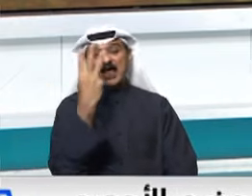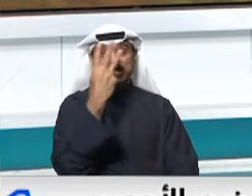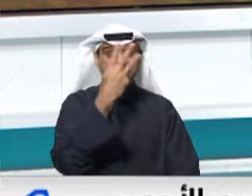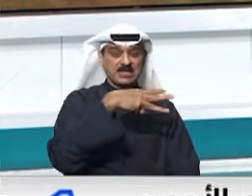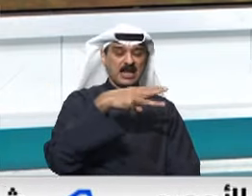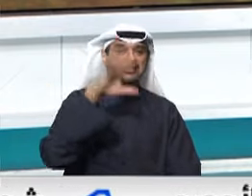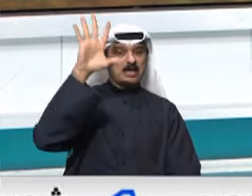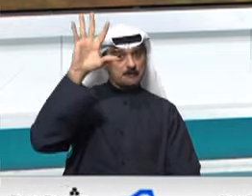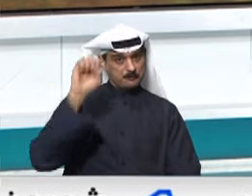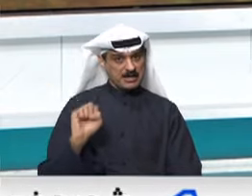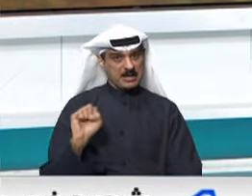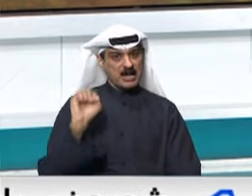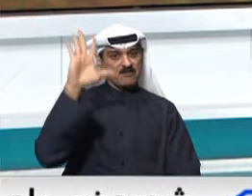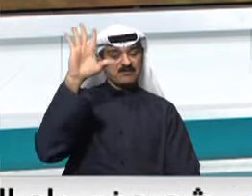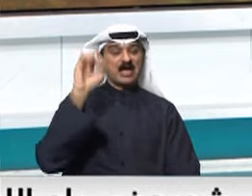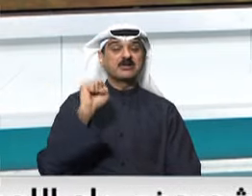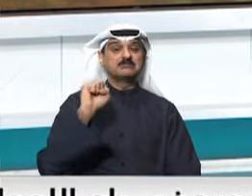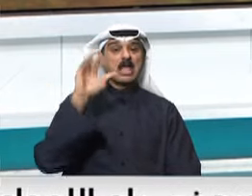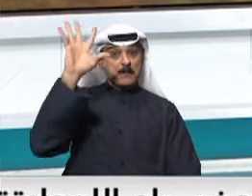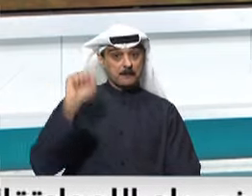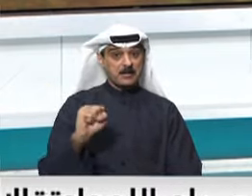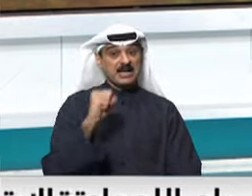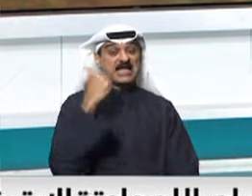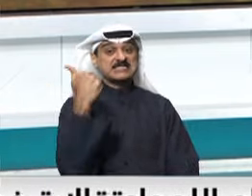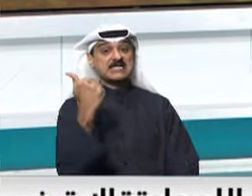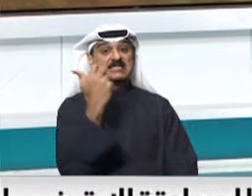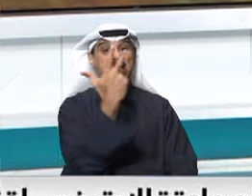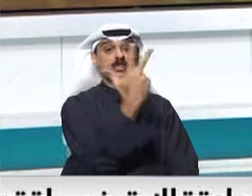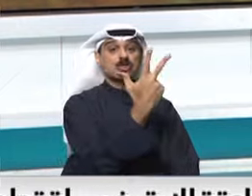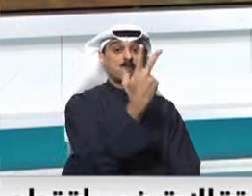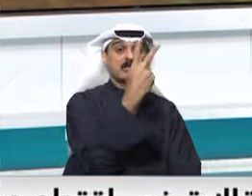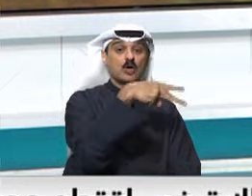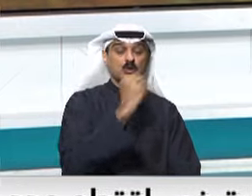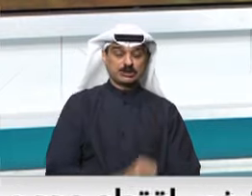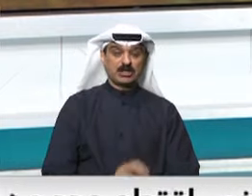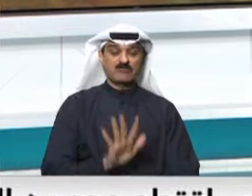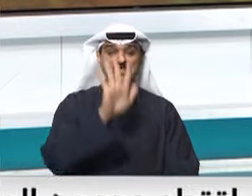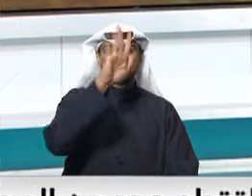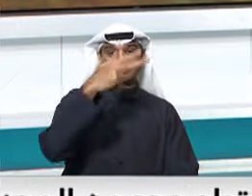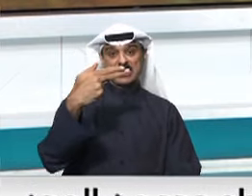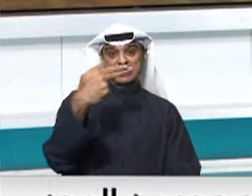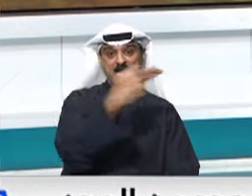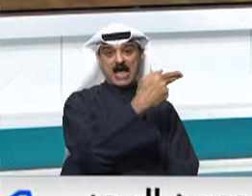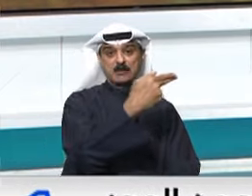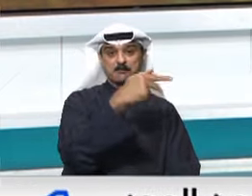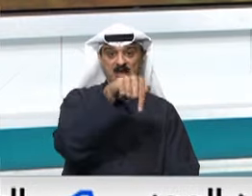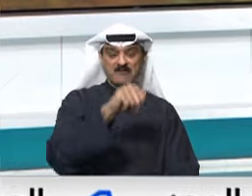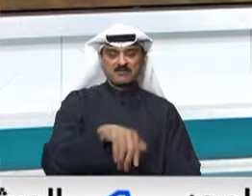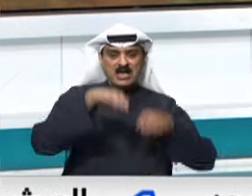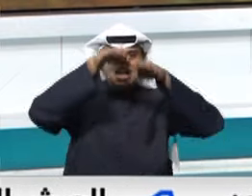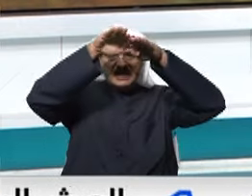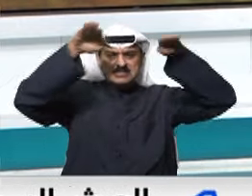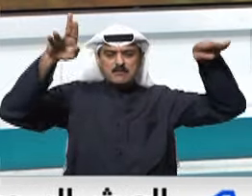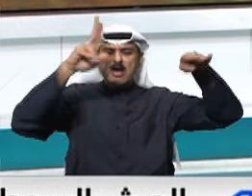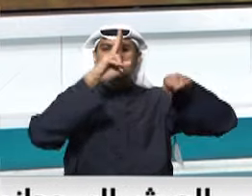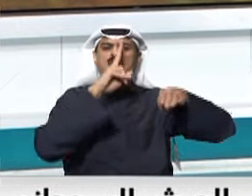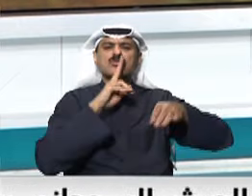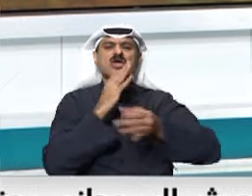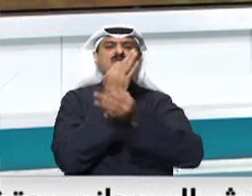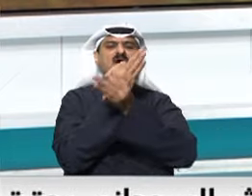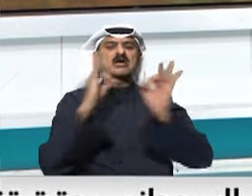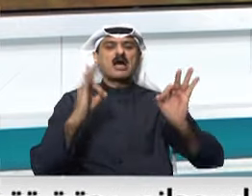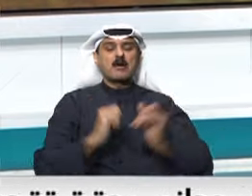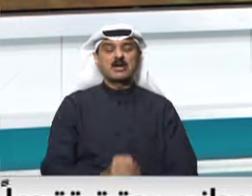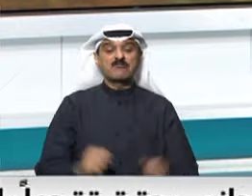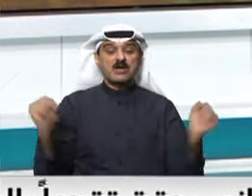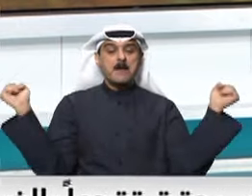وخلال المساء راح يكون من 6 ل 28 ك مر في الساعه شمالي غرب الهواء الى متقلب الاتجاه سما صافيه ودرجات حراره معتدله